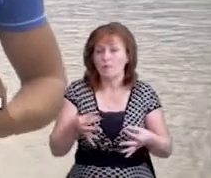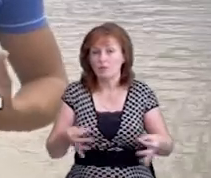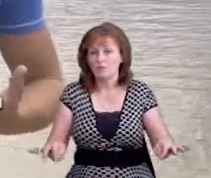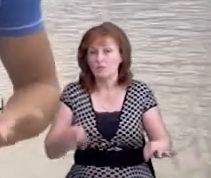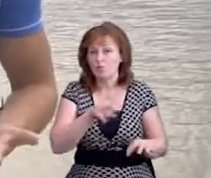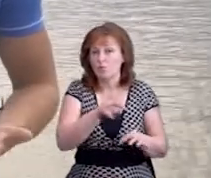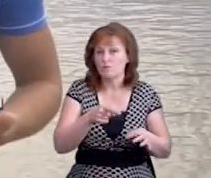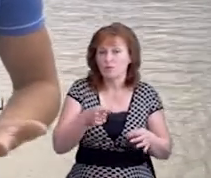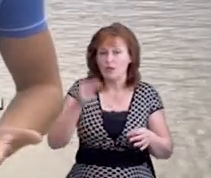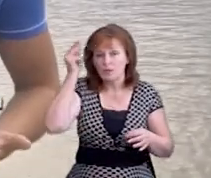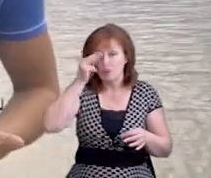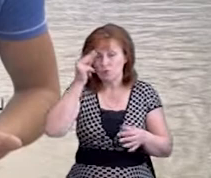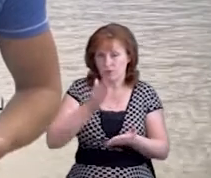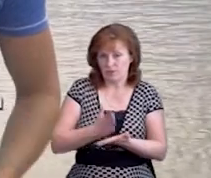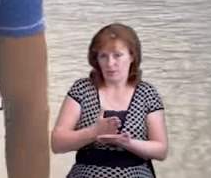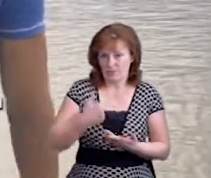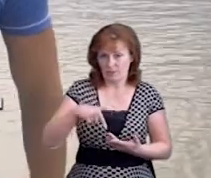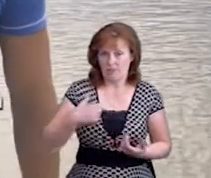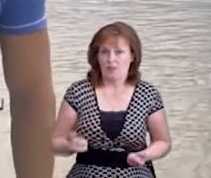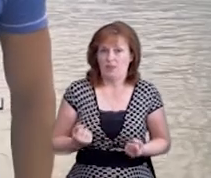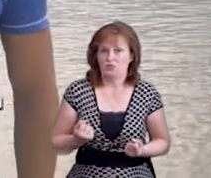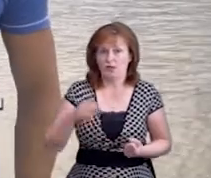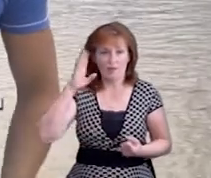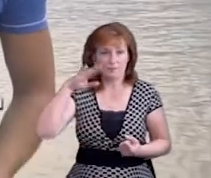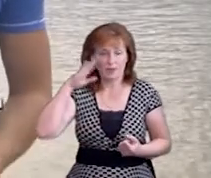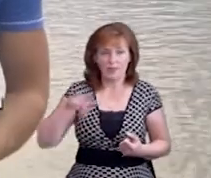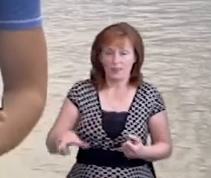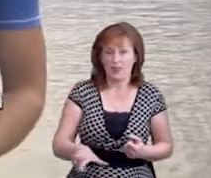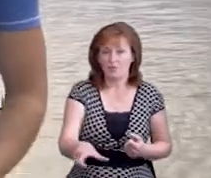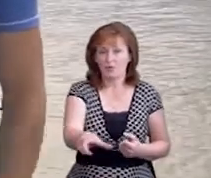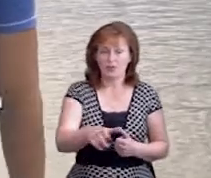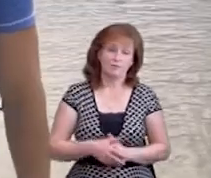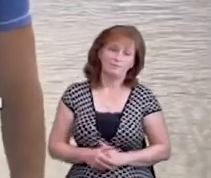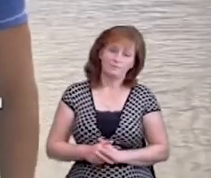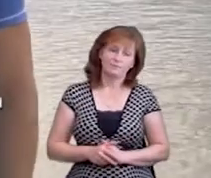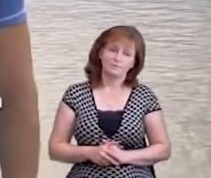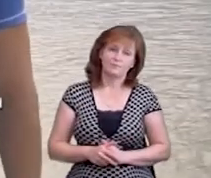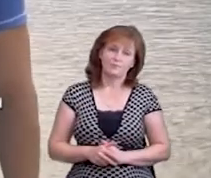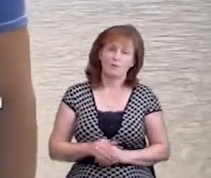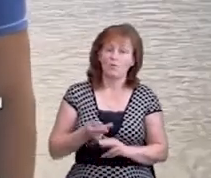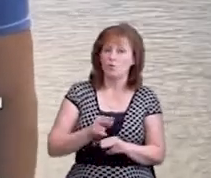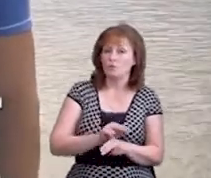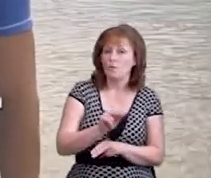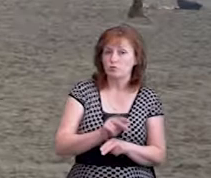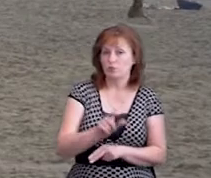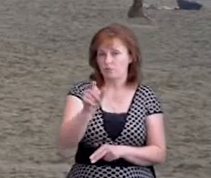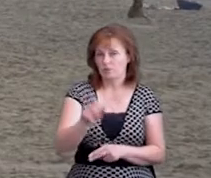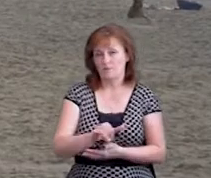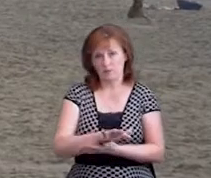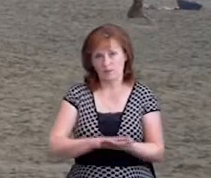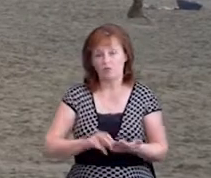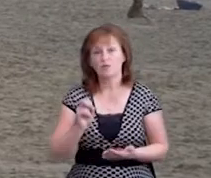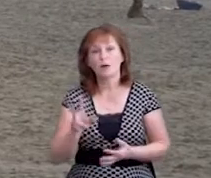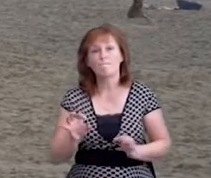позволят вам научиться держаться на воде, не заканчиваются. Дальше идут упражнения, которые обучают человека плавать. Ми